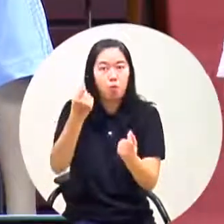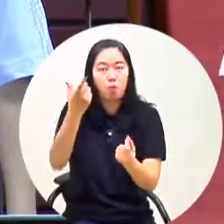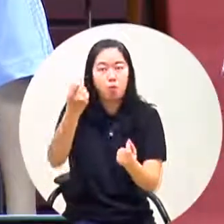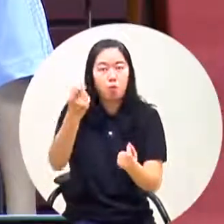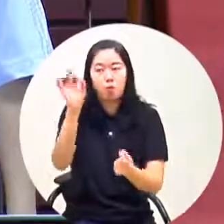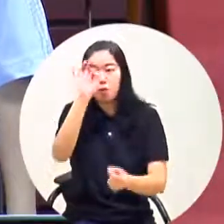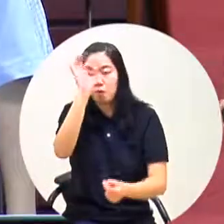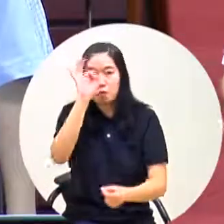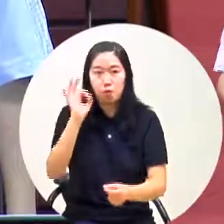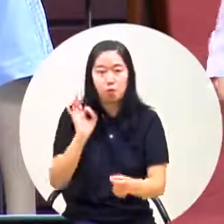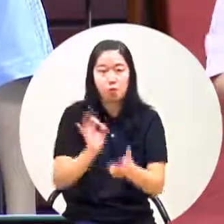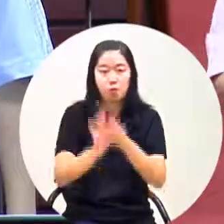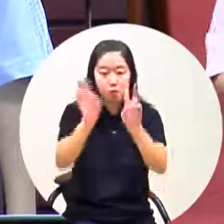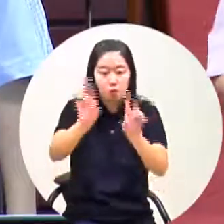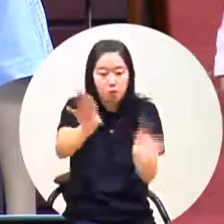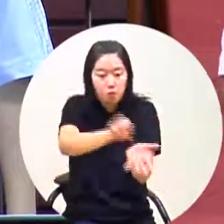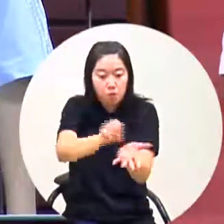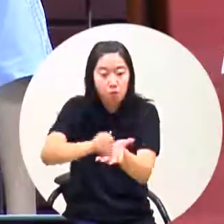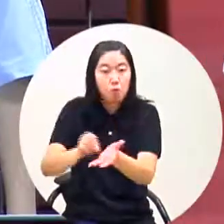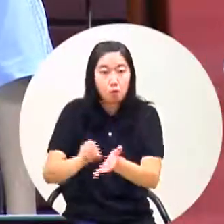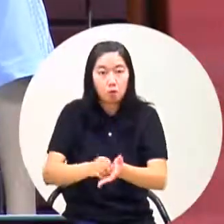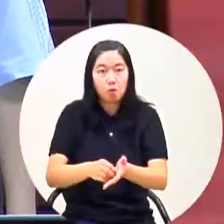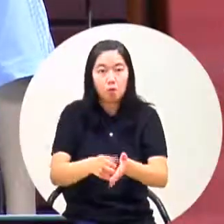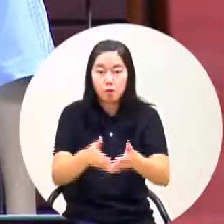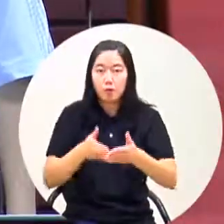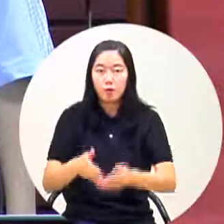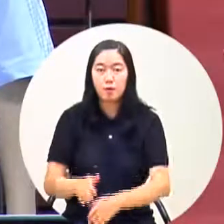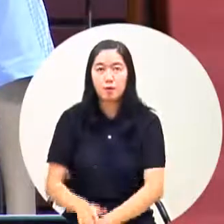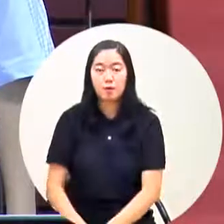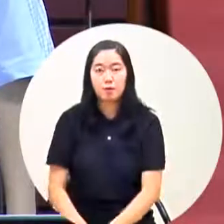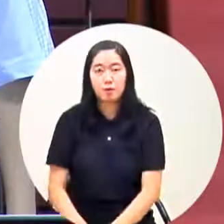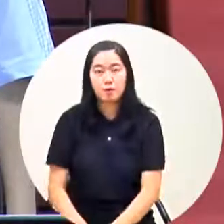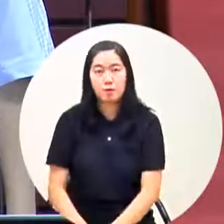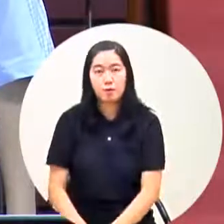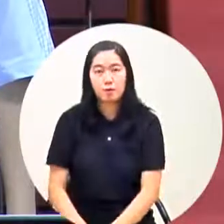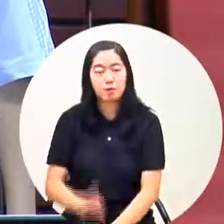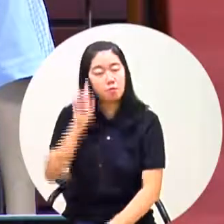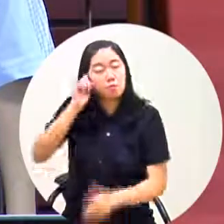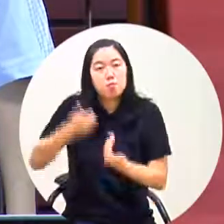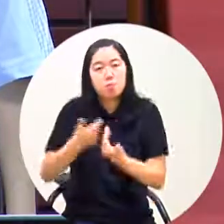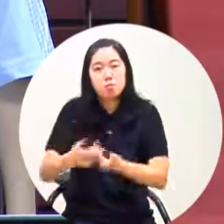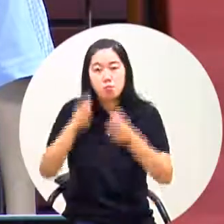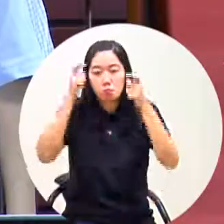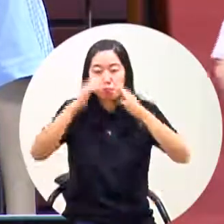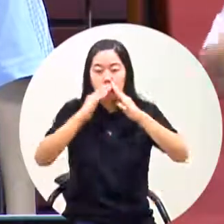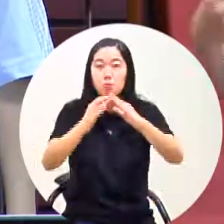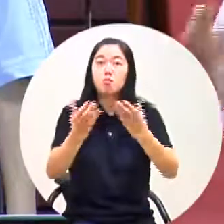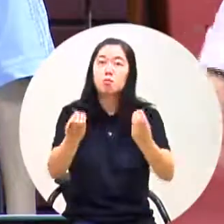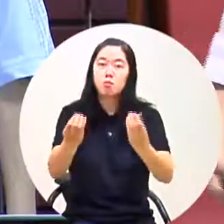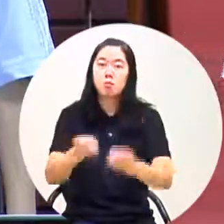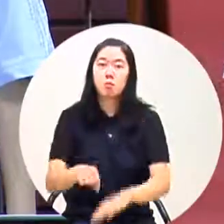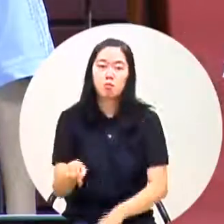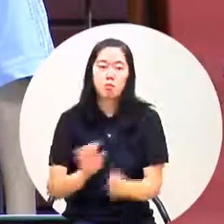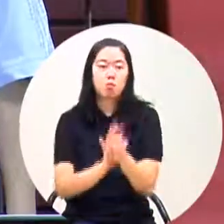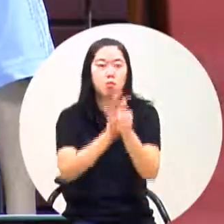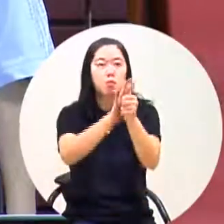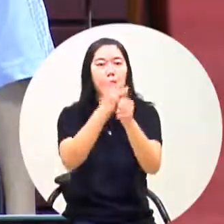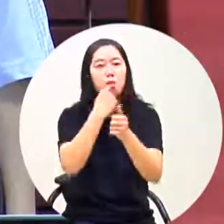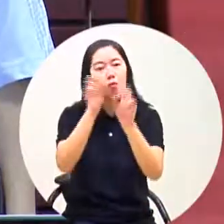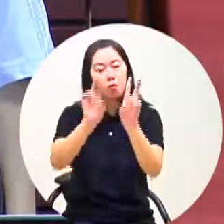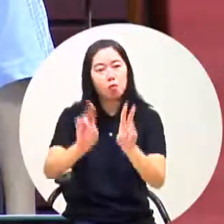一个充电站嘛。对对，反而高雄市是没有，你怎么来推动绿能产业？